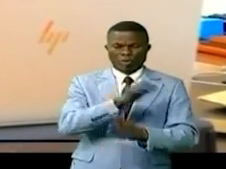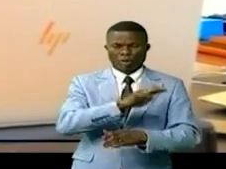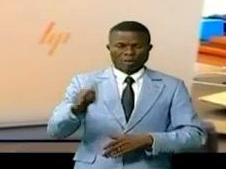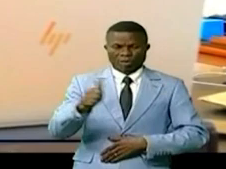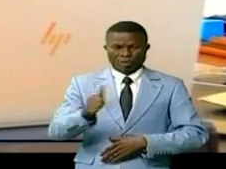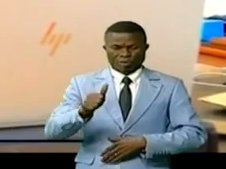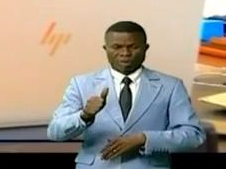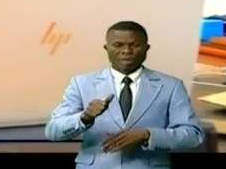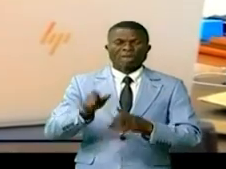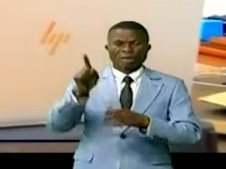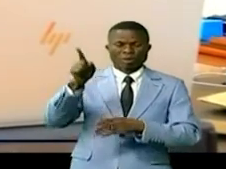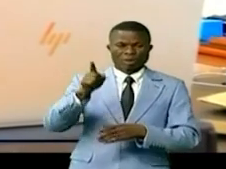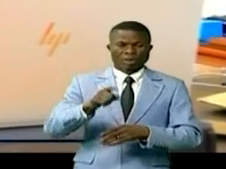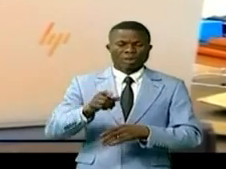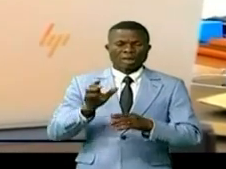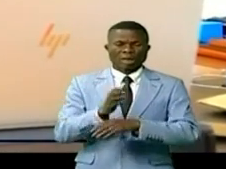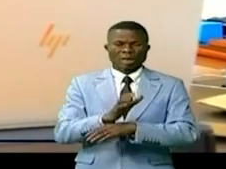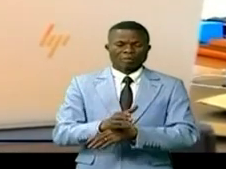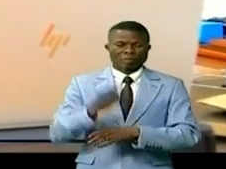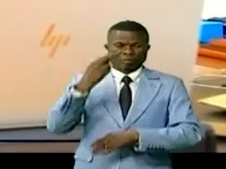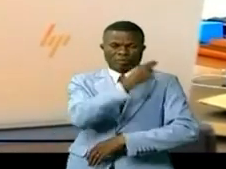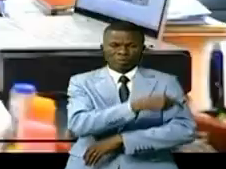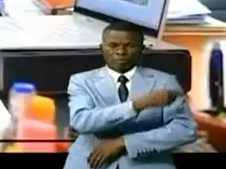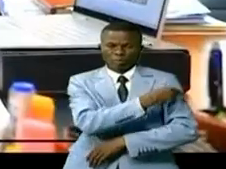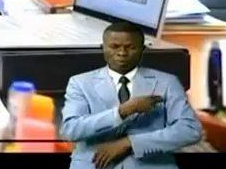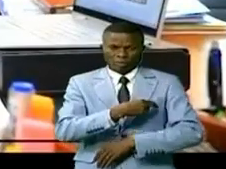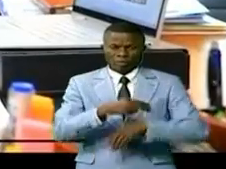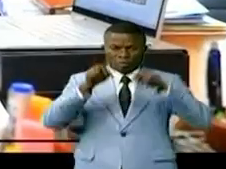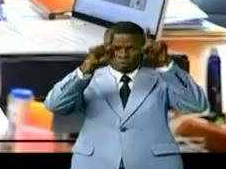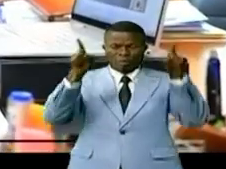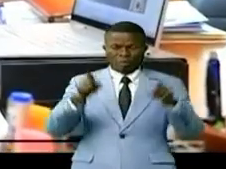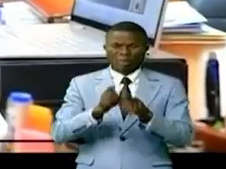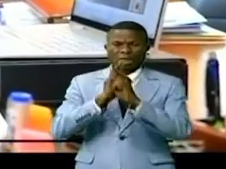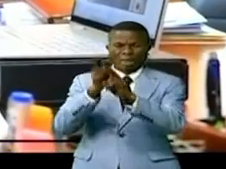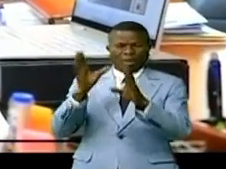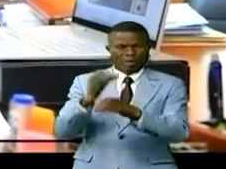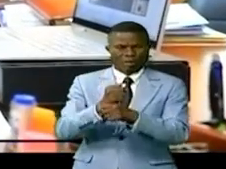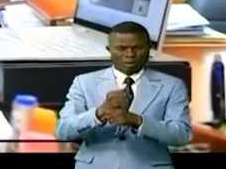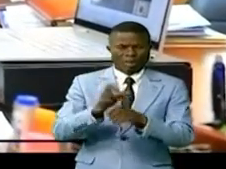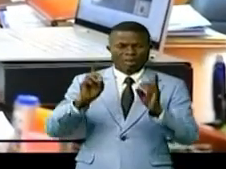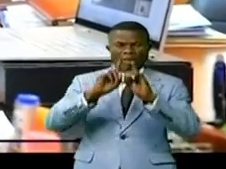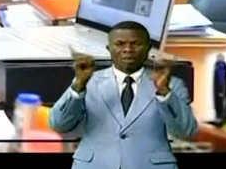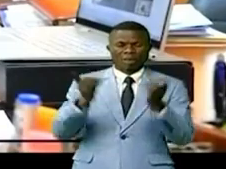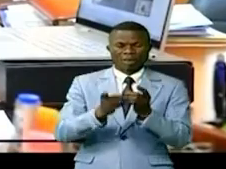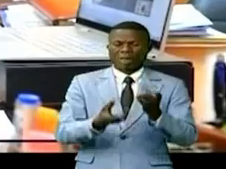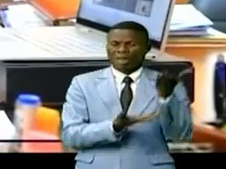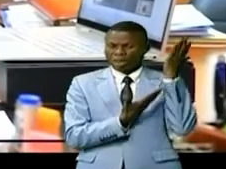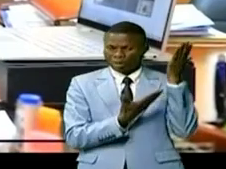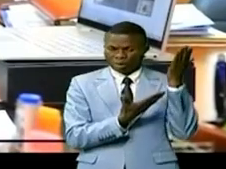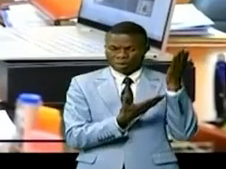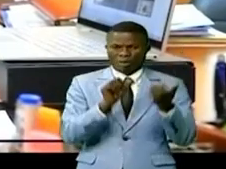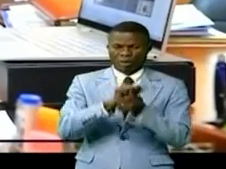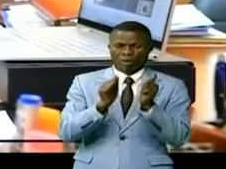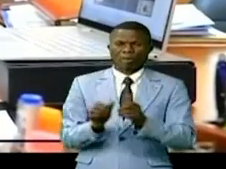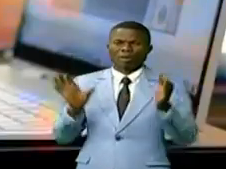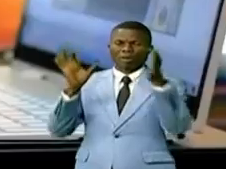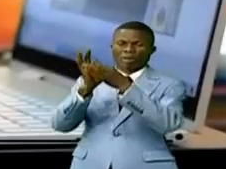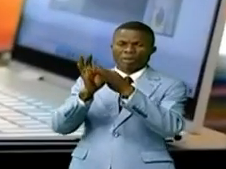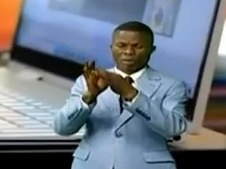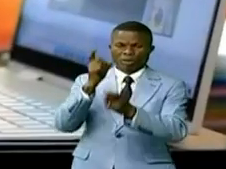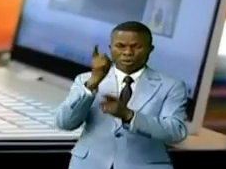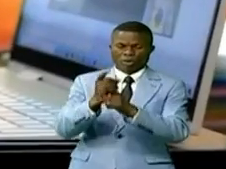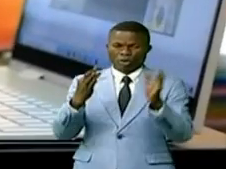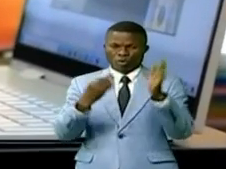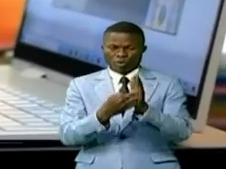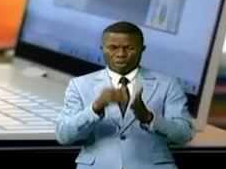de Genève, en Suisse, à la réunion virtuelle des briefings avec le département fondamental sur l'alliance justement